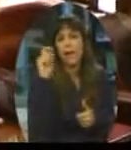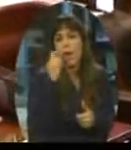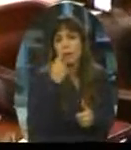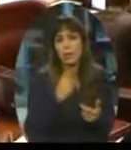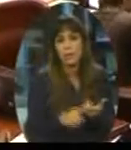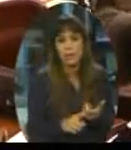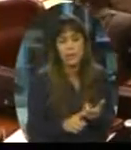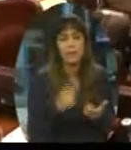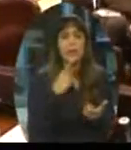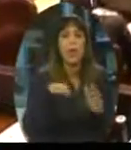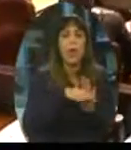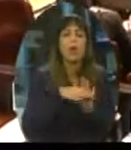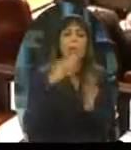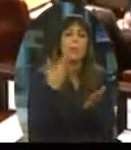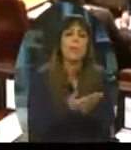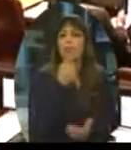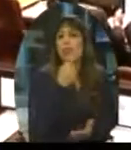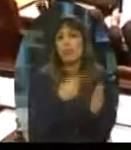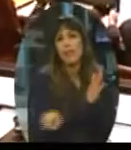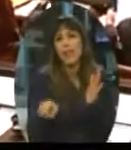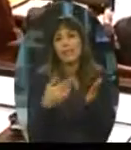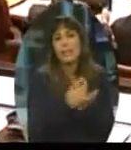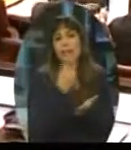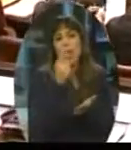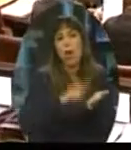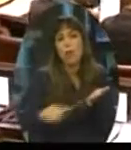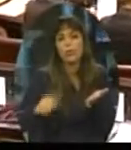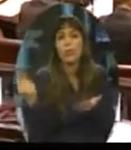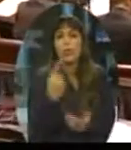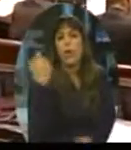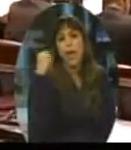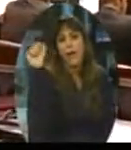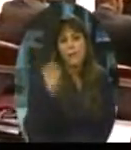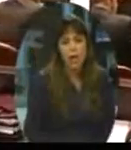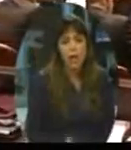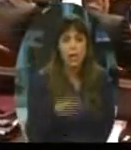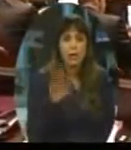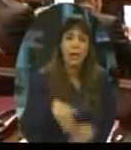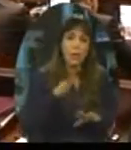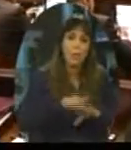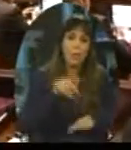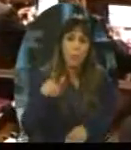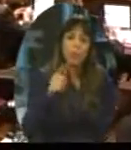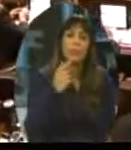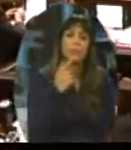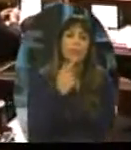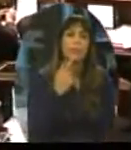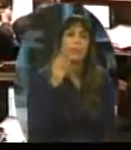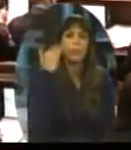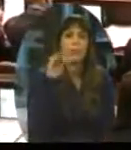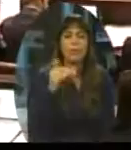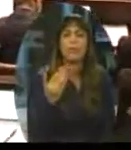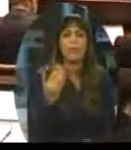מציע שלילת שכר של חודש על כל הפרה שכזו. בנוסף, הקוד מורה על בדיקת הצהרות הון של נבחרי הציבור על